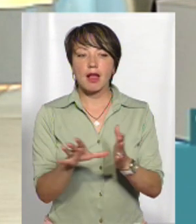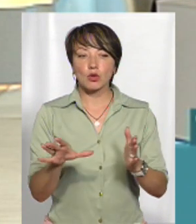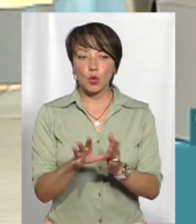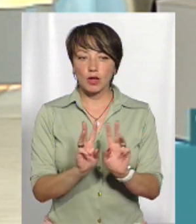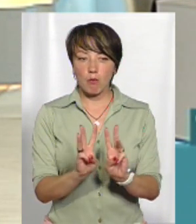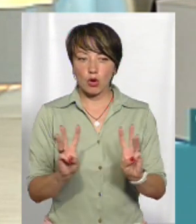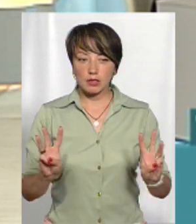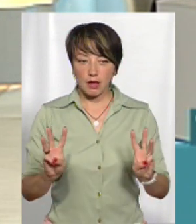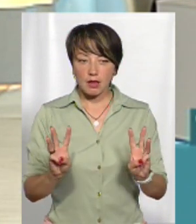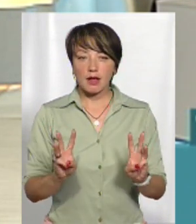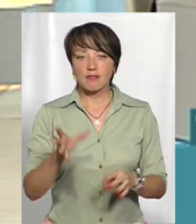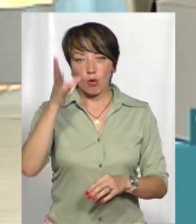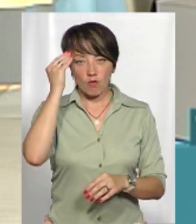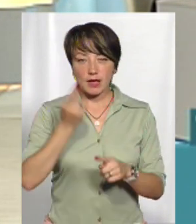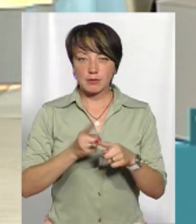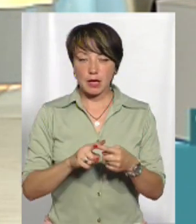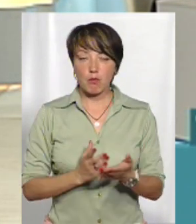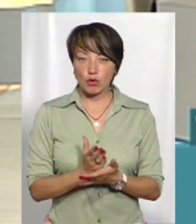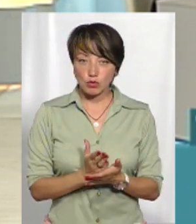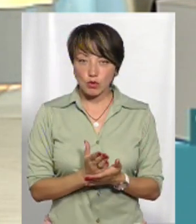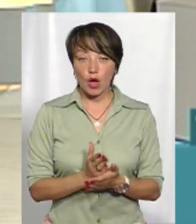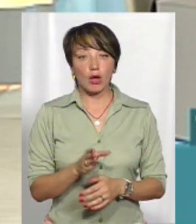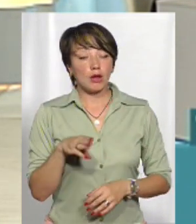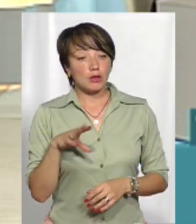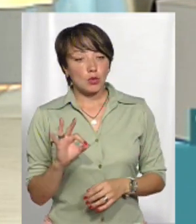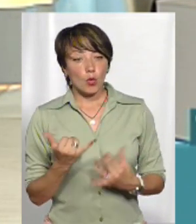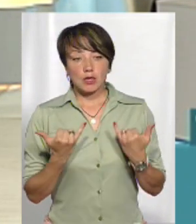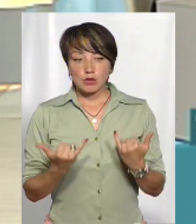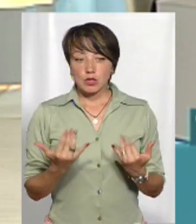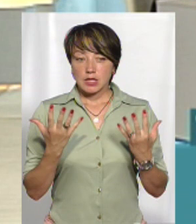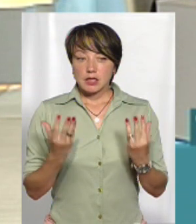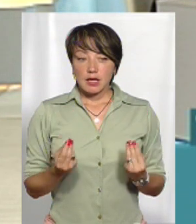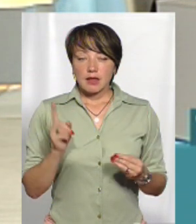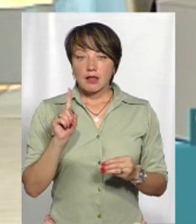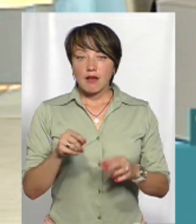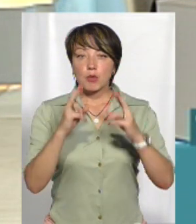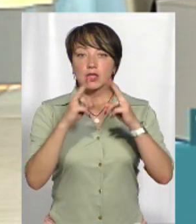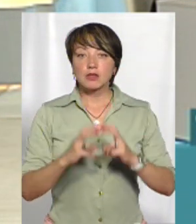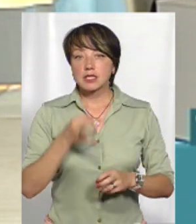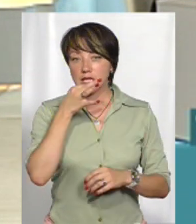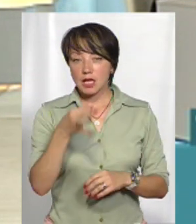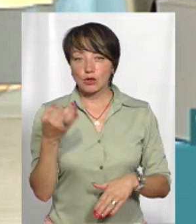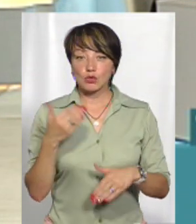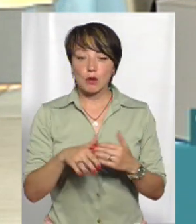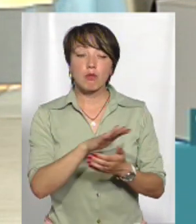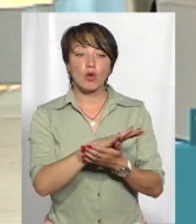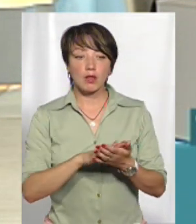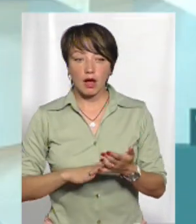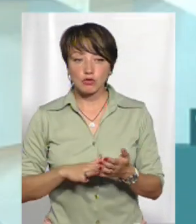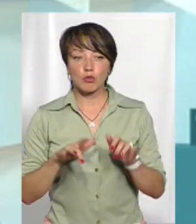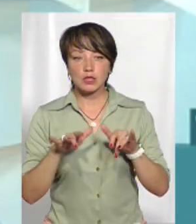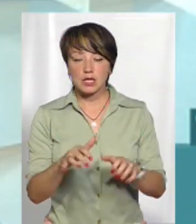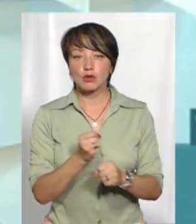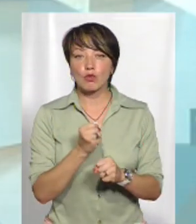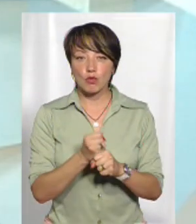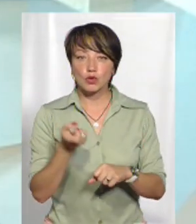електронний веб-портал з рахуванням цієї послуги, то на сьогодні навіть проаналізувати, сказати, вже в подальшому в